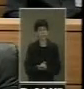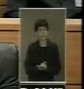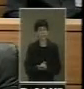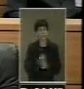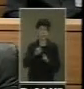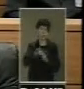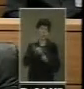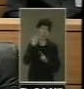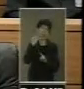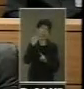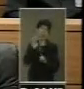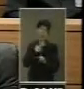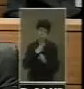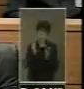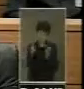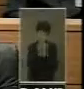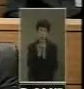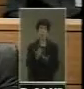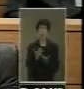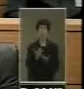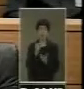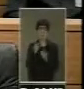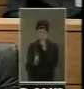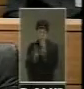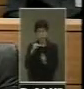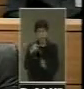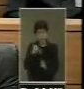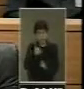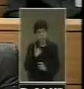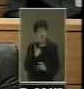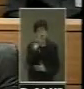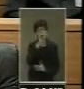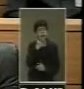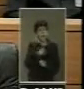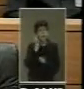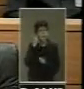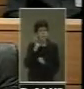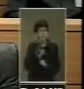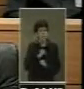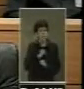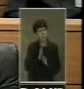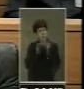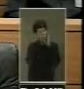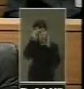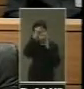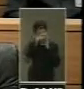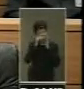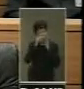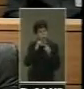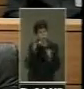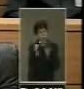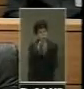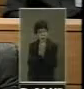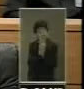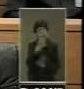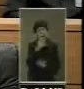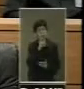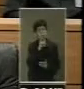ภาธมินก็มานำมารอบหนึ่งแล้วครับพาคนไปตายใครแล้วครับที่คนพูดว่าพี่จำลองคุณจำลองพาคนไปต